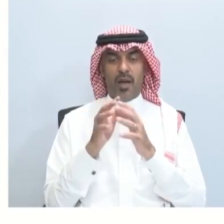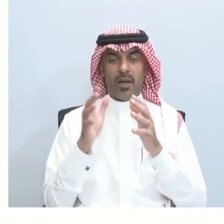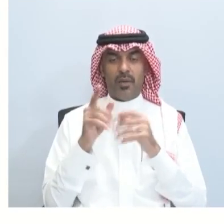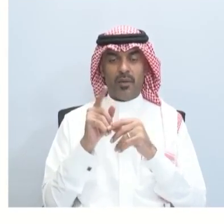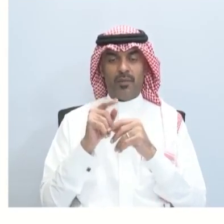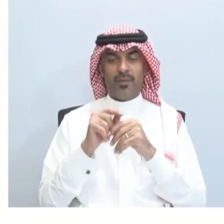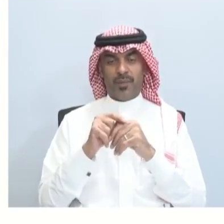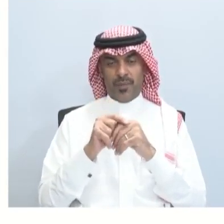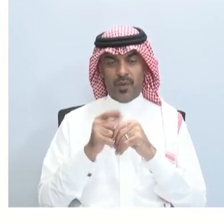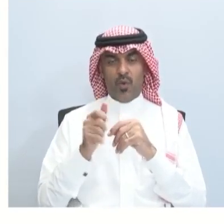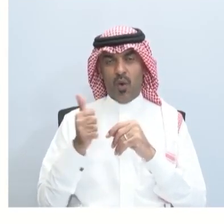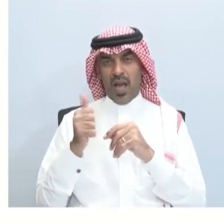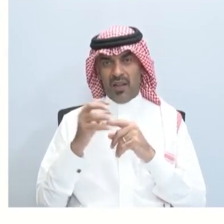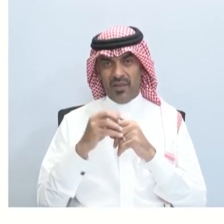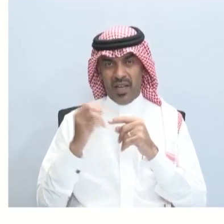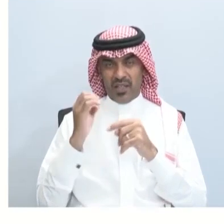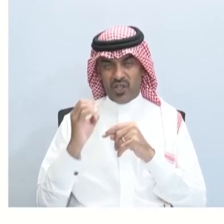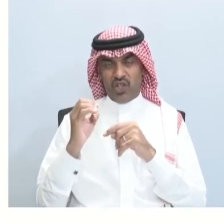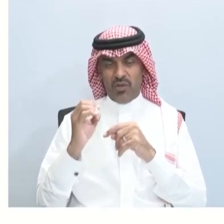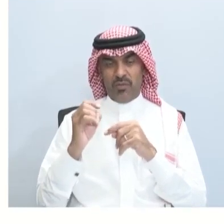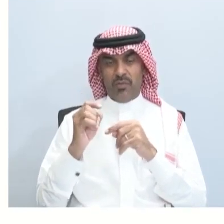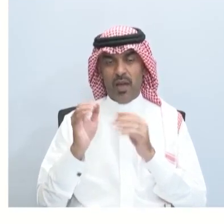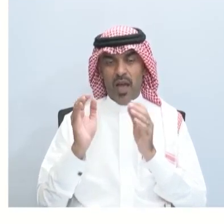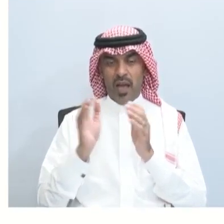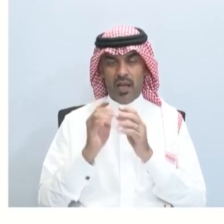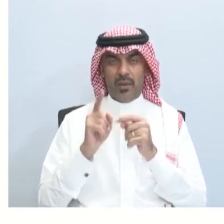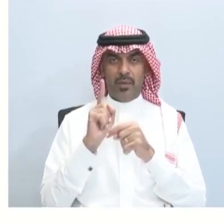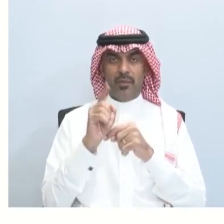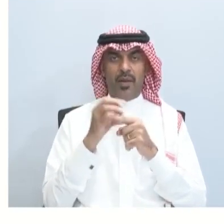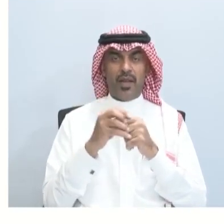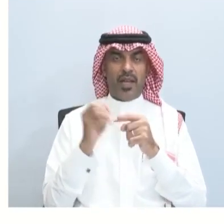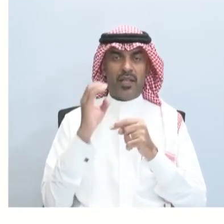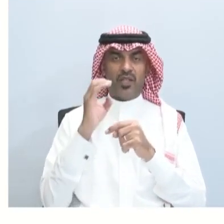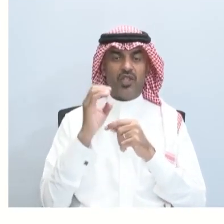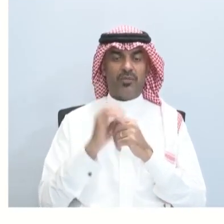وكذلك الف ناقص جيم اقل من باء ناقص جيم